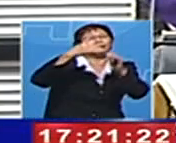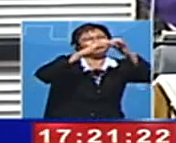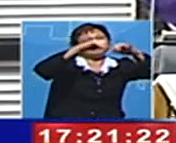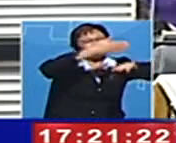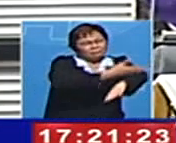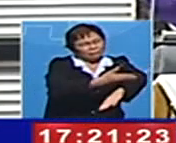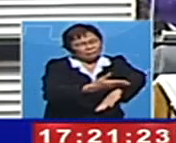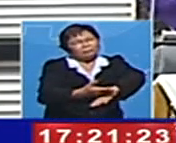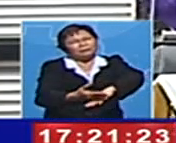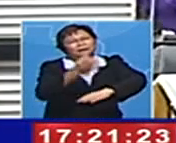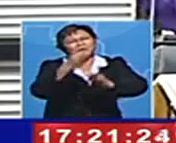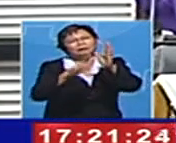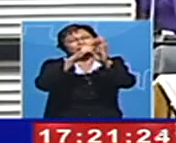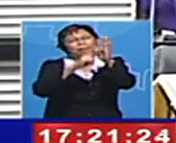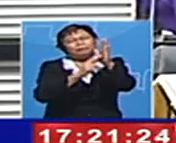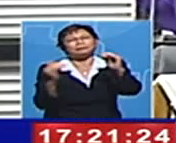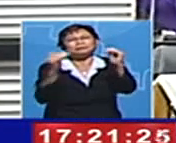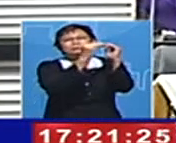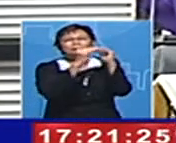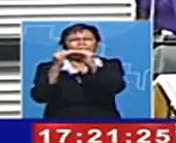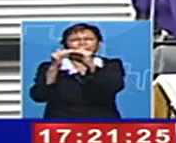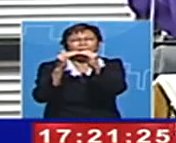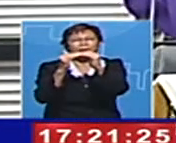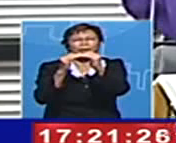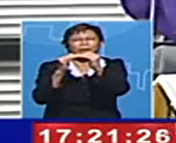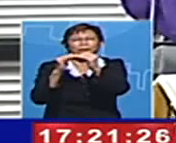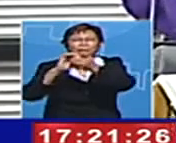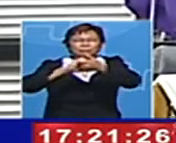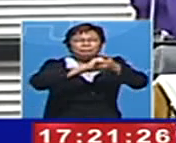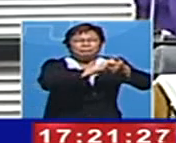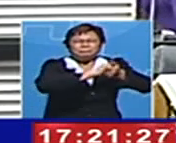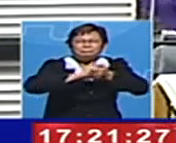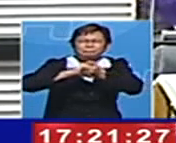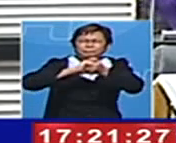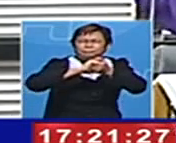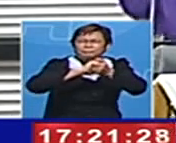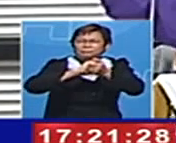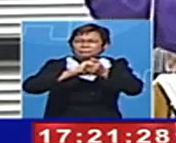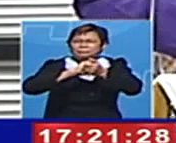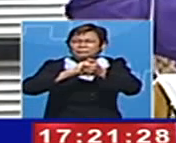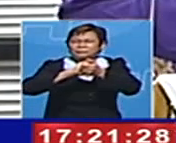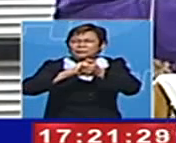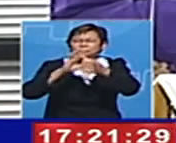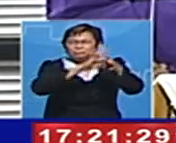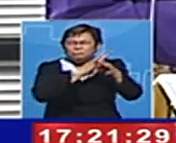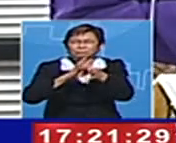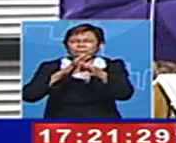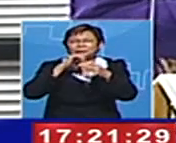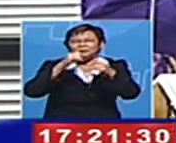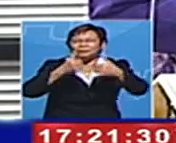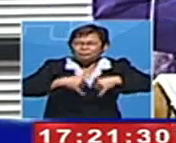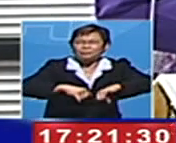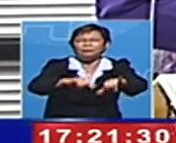jikaa kerukunan kestabilan dan kebersatuan negara tidak diperkekalkan tuan yang